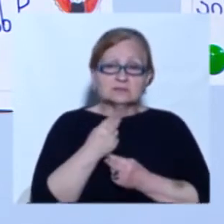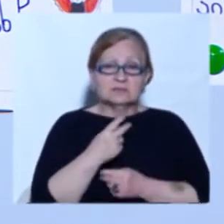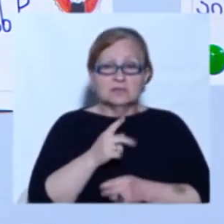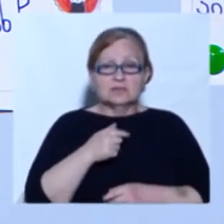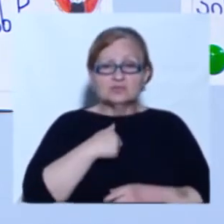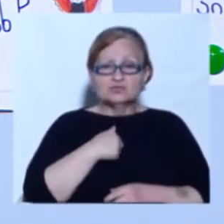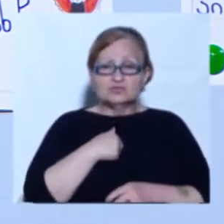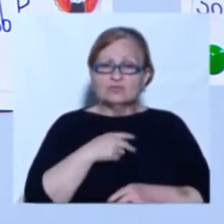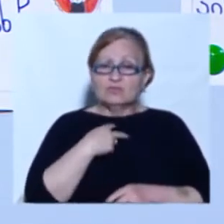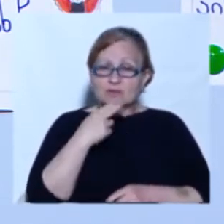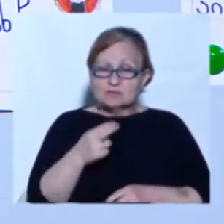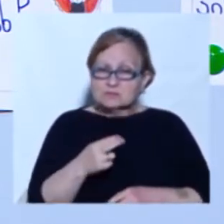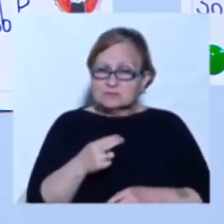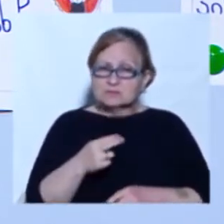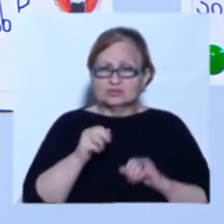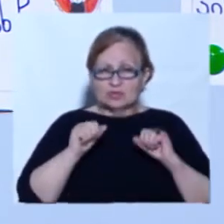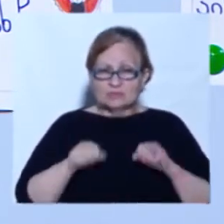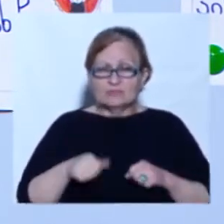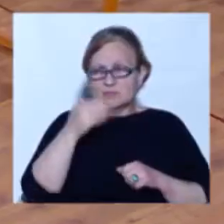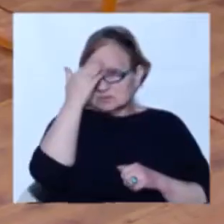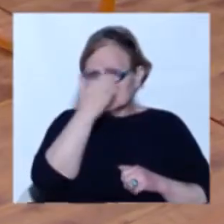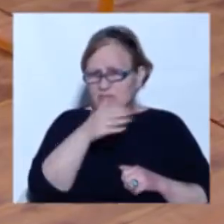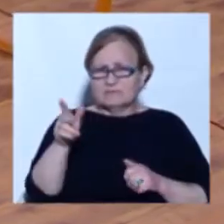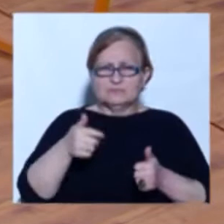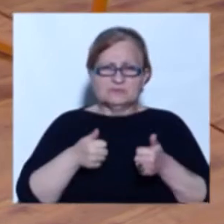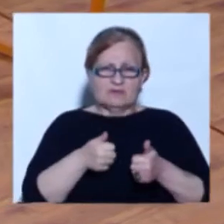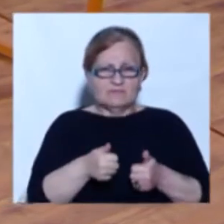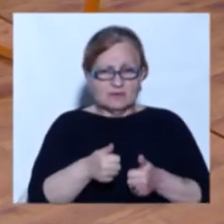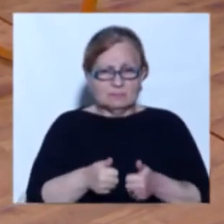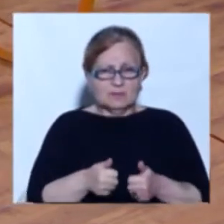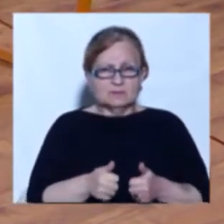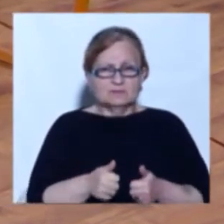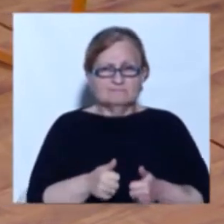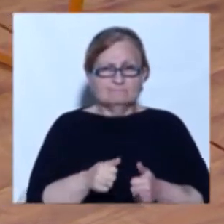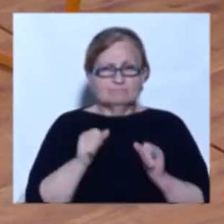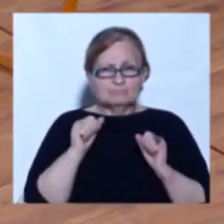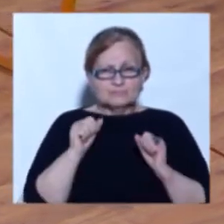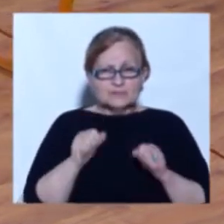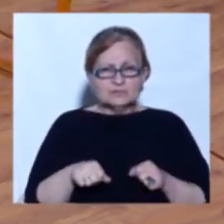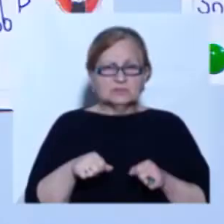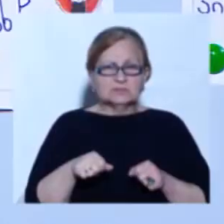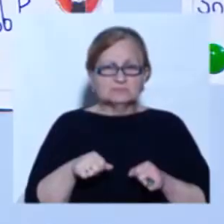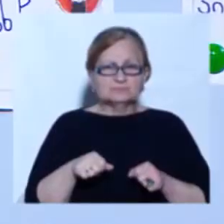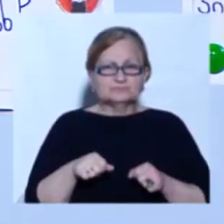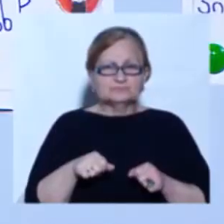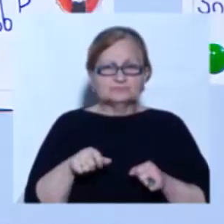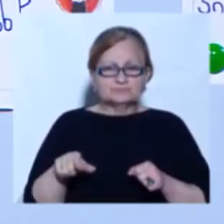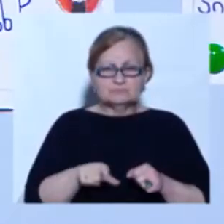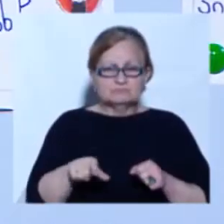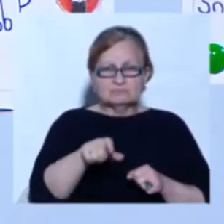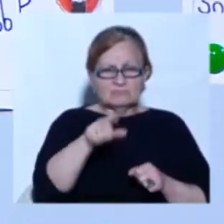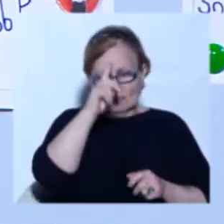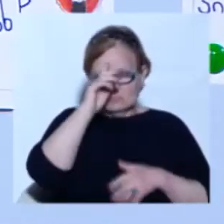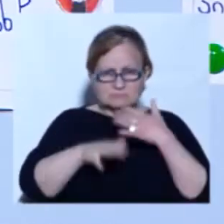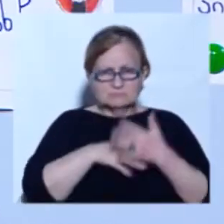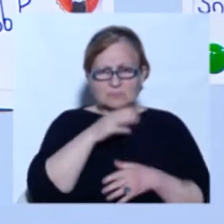იმას, რომ ჩვენ შეგვიძლია მათ მსგავსად დავეხმაროთ უცნობებს. მაგალითად, შეიძლება დაკარგული ლეკვივი